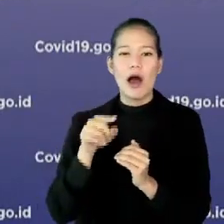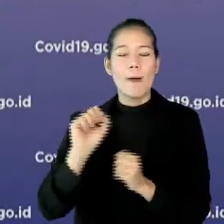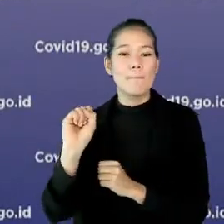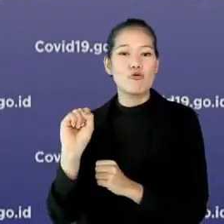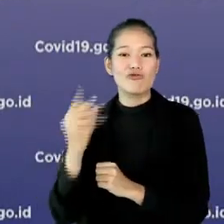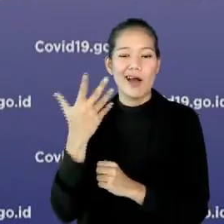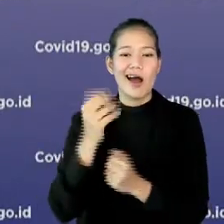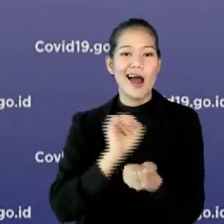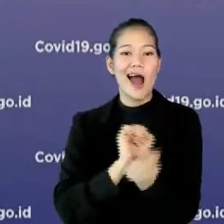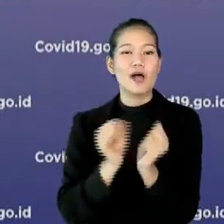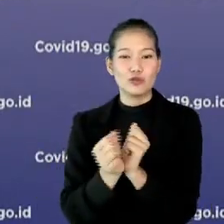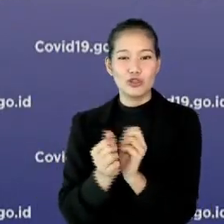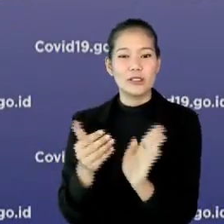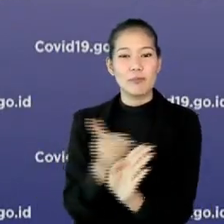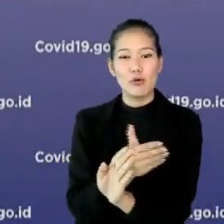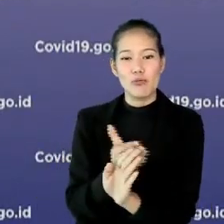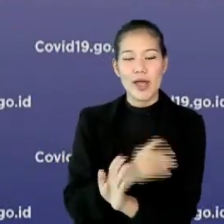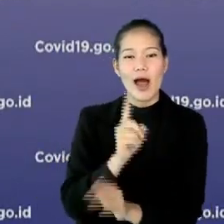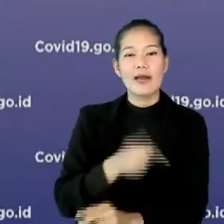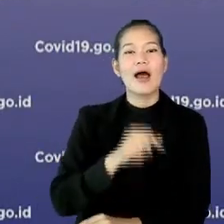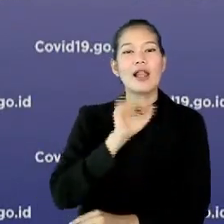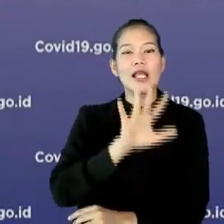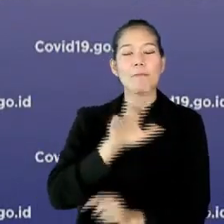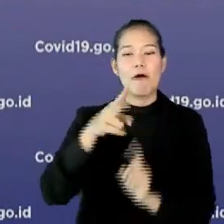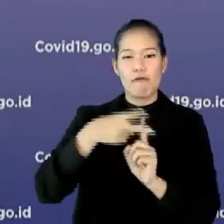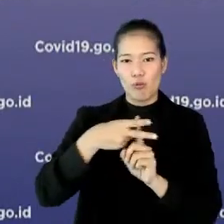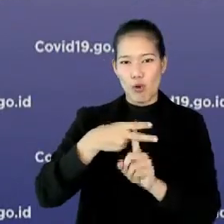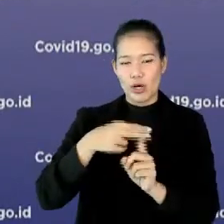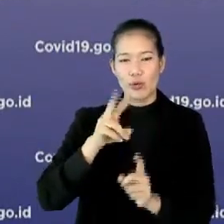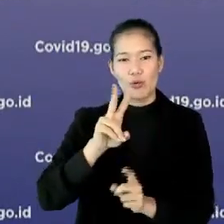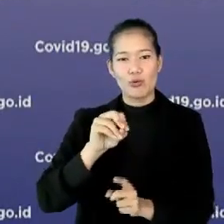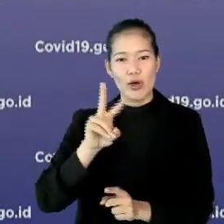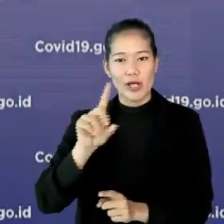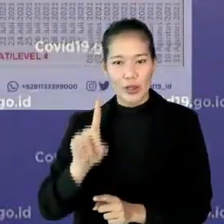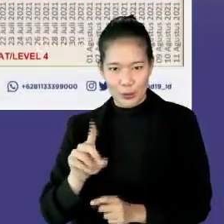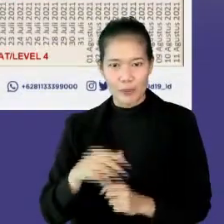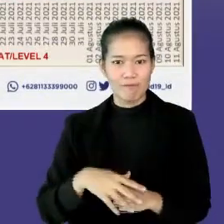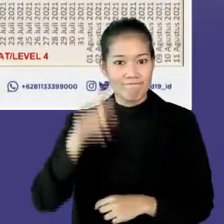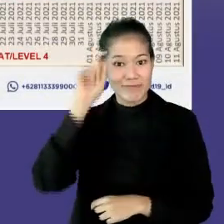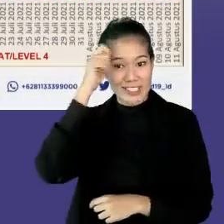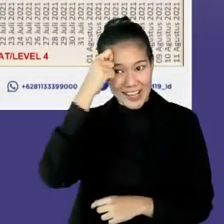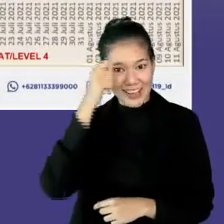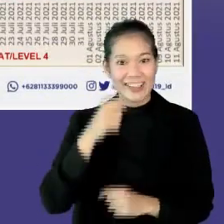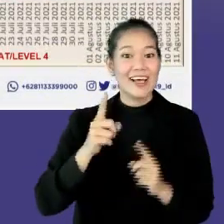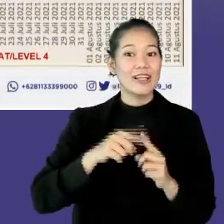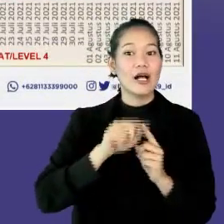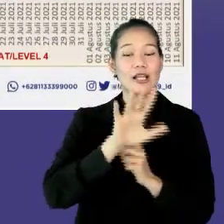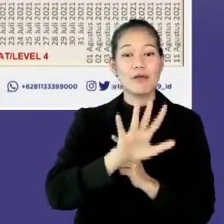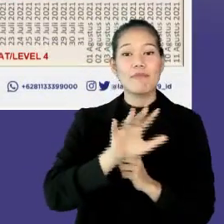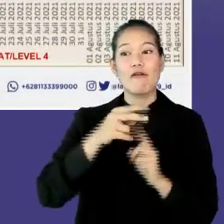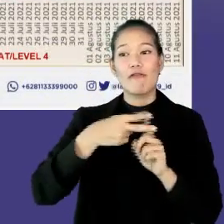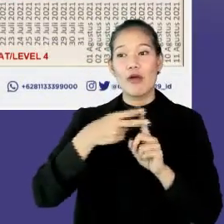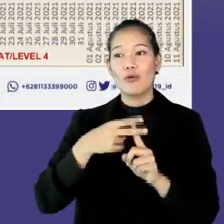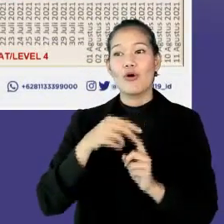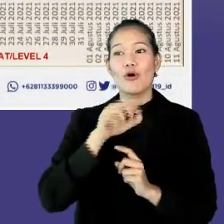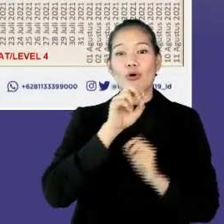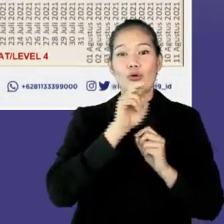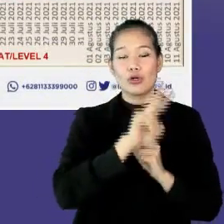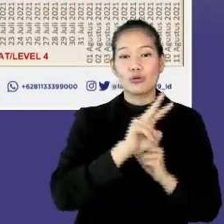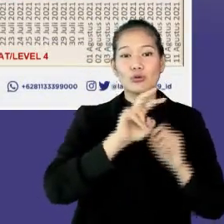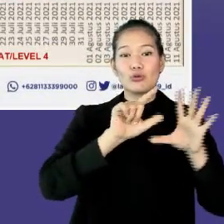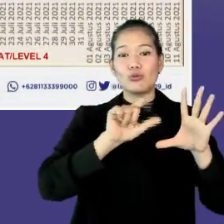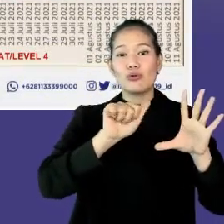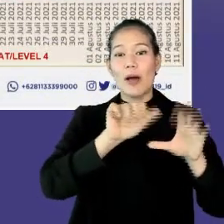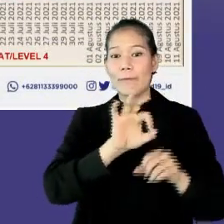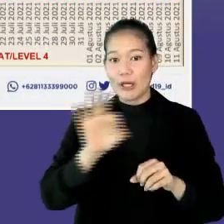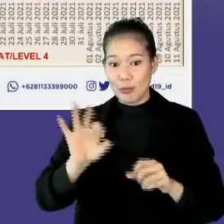pernah terjadi sebelumnya di 5 Februari 2021. Jadi kalau kita ingat dulu 5 Februari 176.000 itu udah puncak, saat